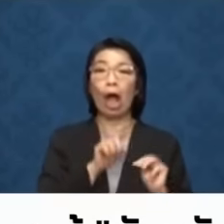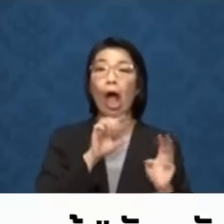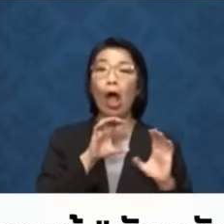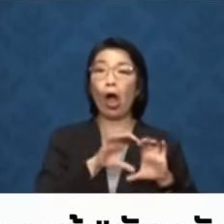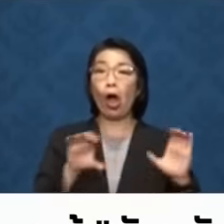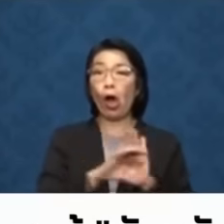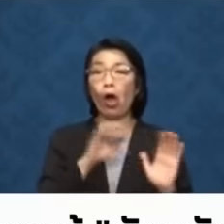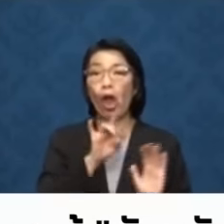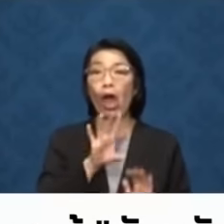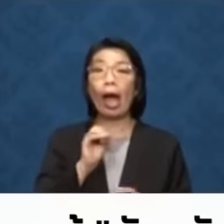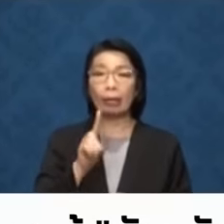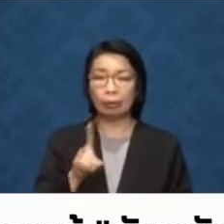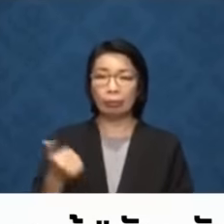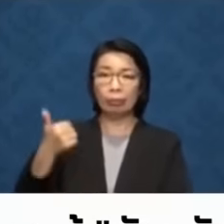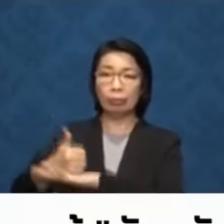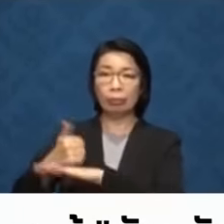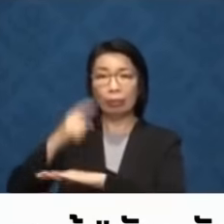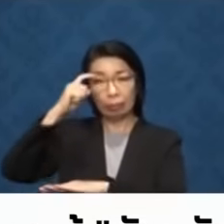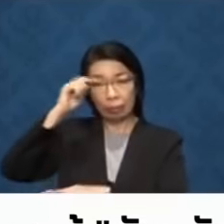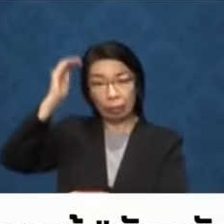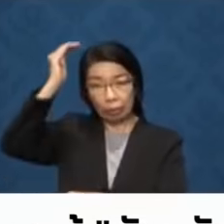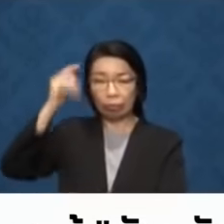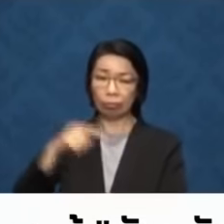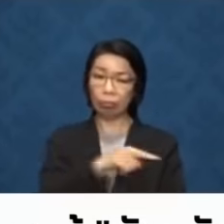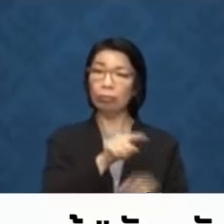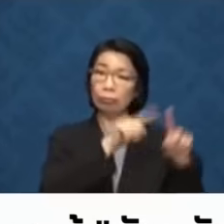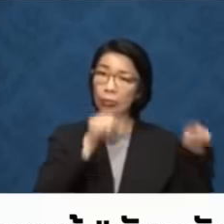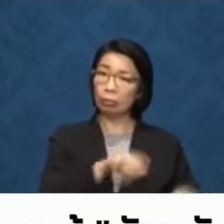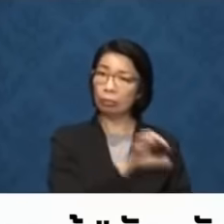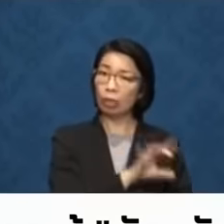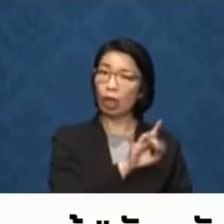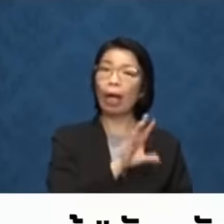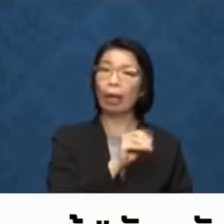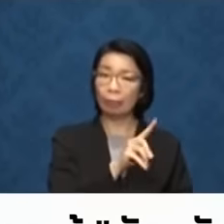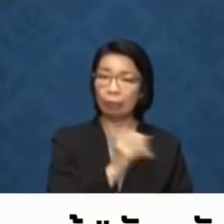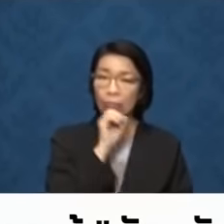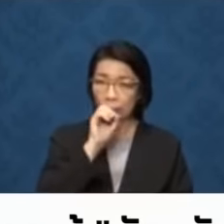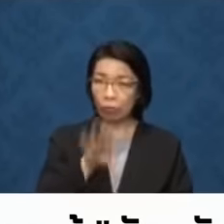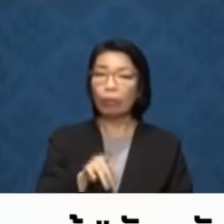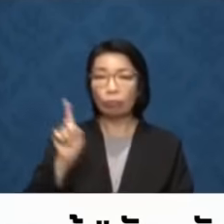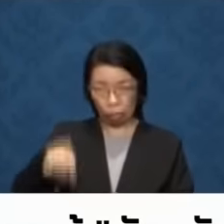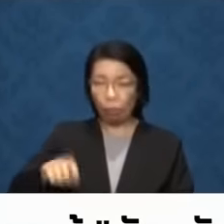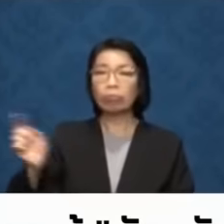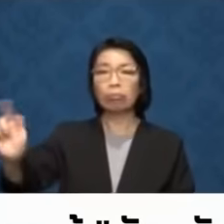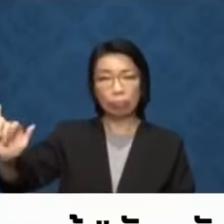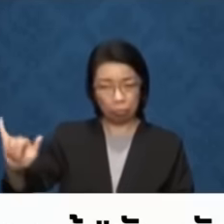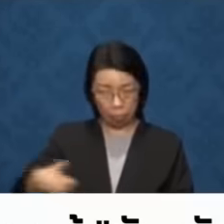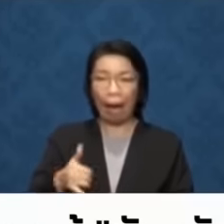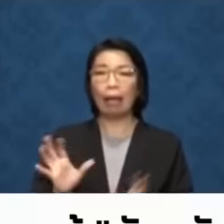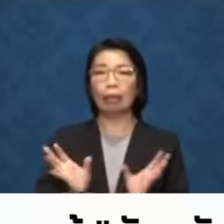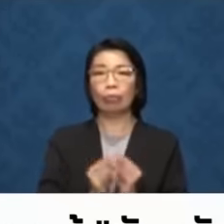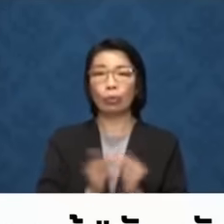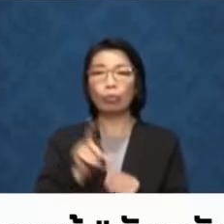ครับที่ถูกตั้งกระทู้ถามเนี่ยนะครับข้อกำหนดเนี่ยนะครับข้อที่50 151เนี่ยระบุว่าต้องเข้าร่วมประชุมสภาเพื่อตอบกระทู้ถาม